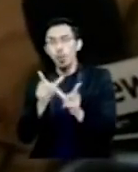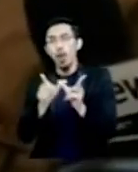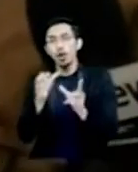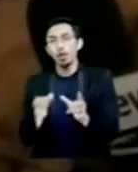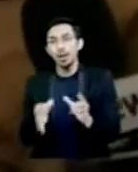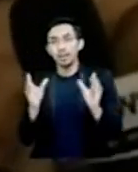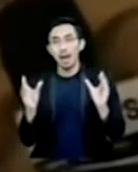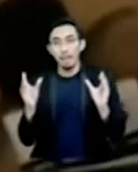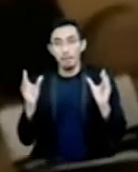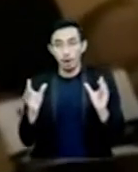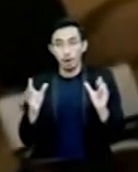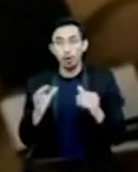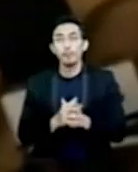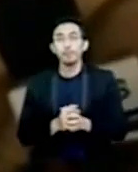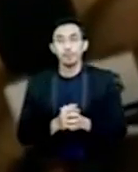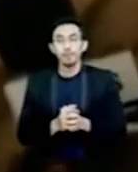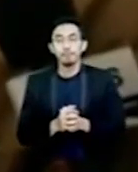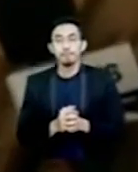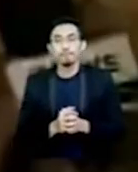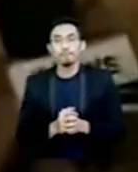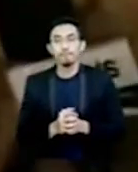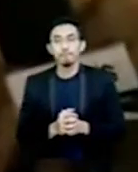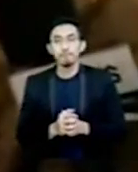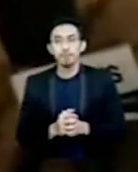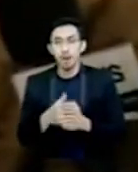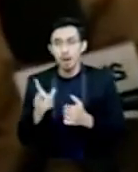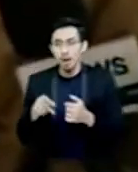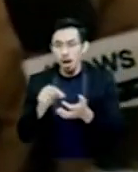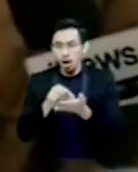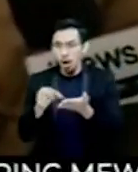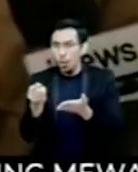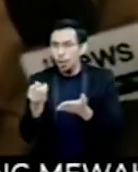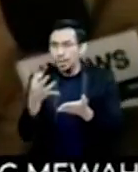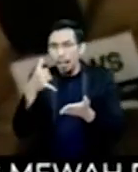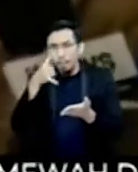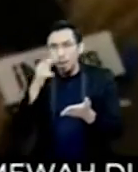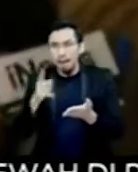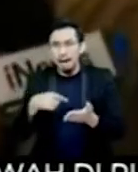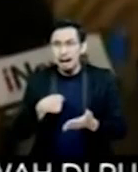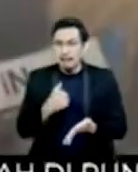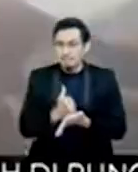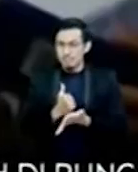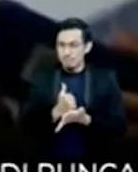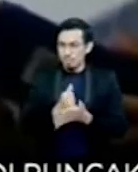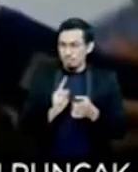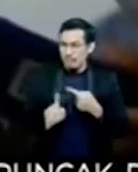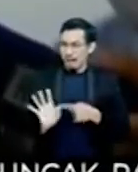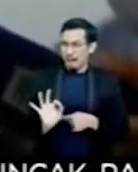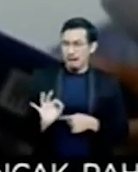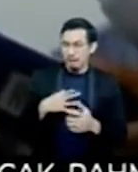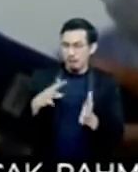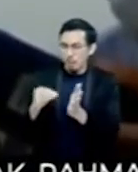nama narahubung Dian Cahyani dan nomor seluler padahal ngabalin mengaku sama sekali tidak mengenal nama tersebut sudah